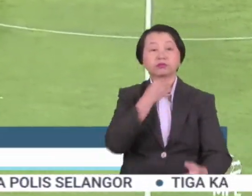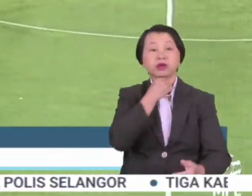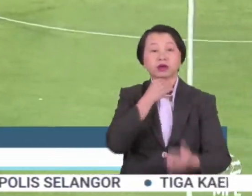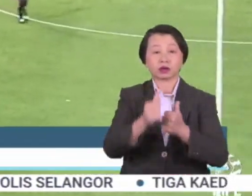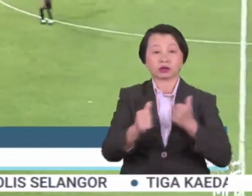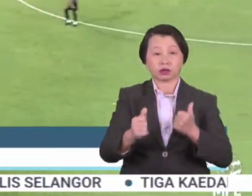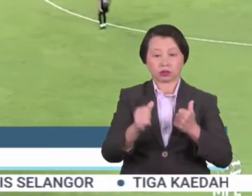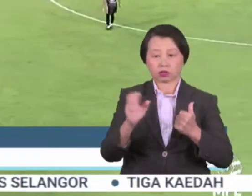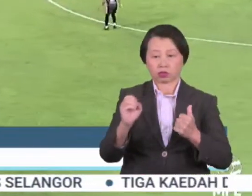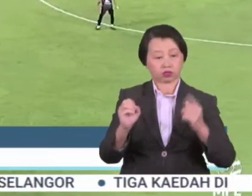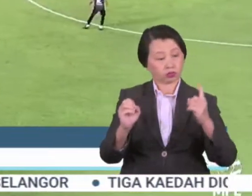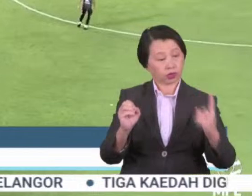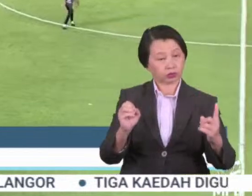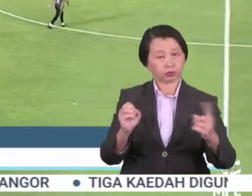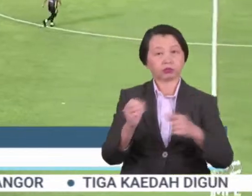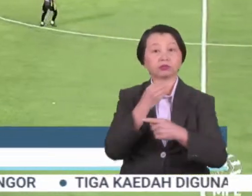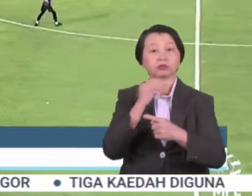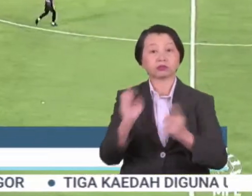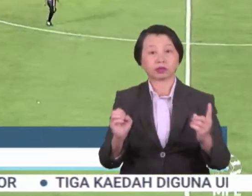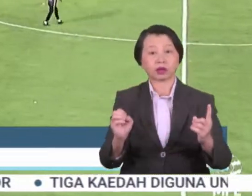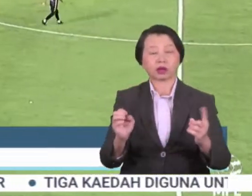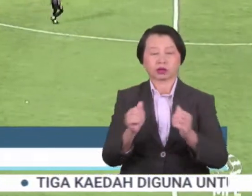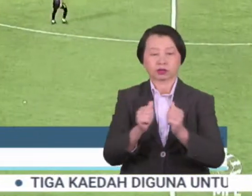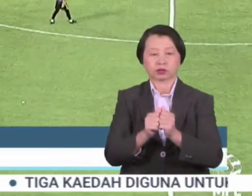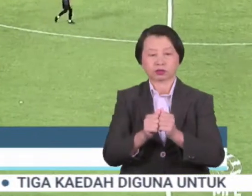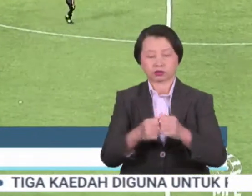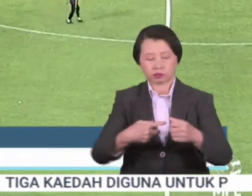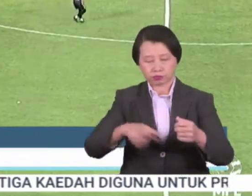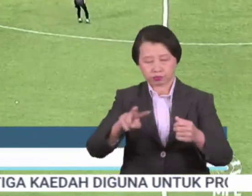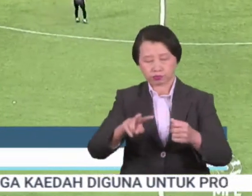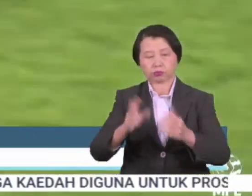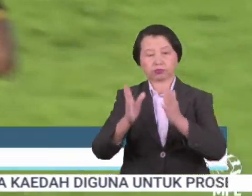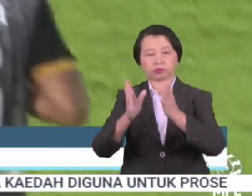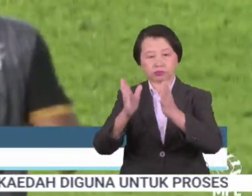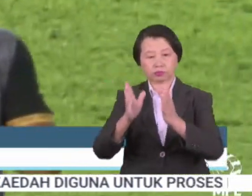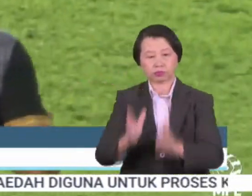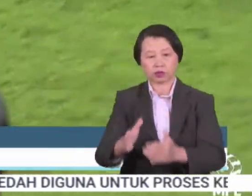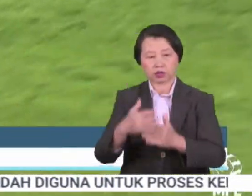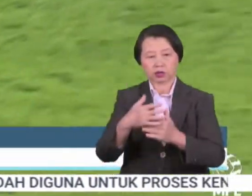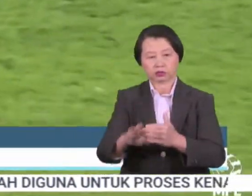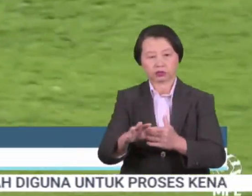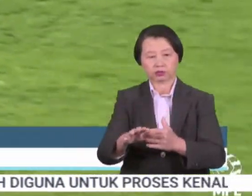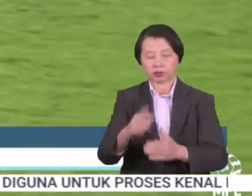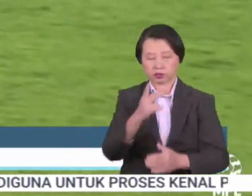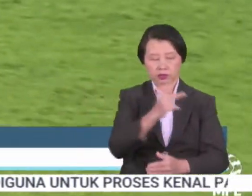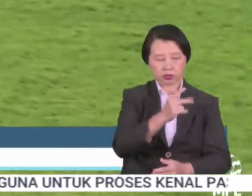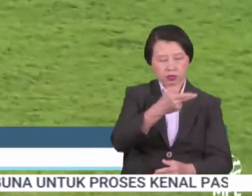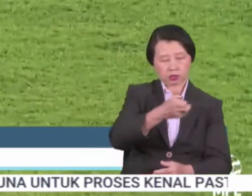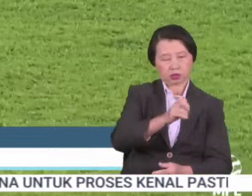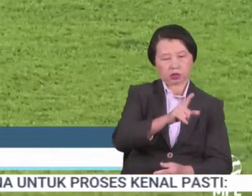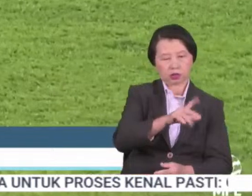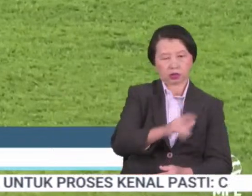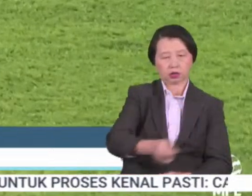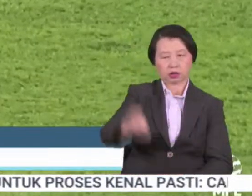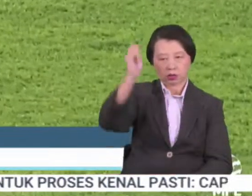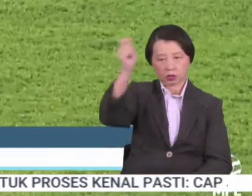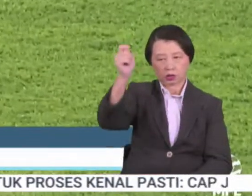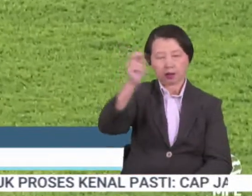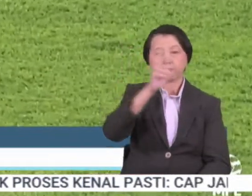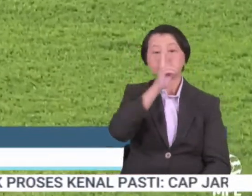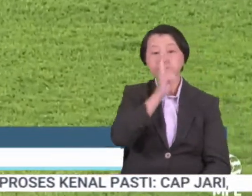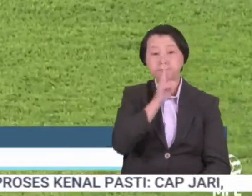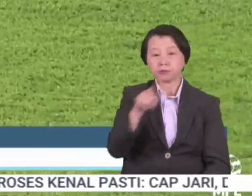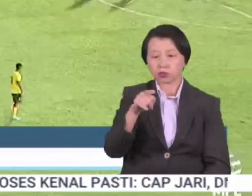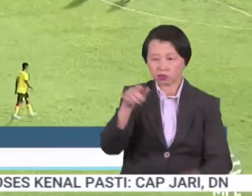ketinggalan 01 diburukkan lagi dengan Kehilangan seorang pemain selepas Khairul Asraf dilayangkan KAD Mirah